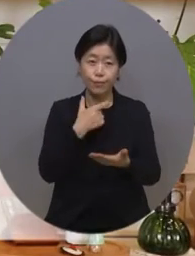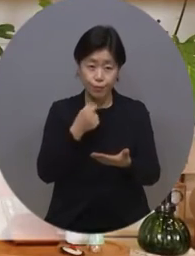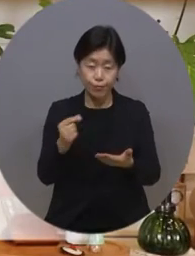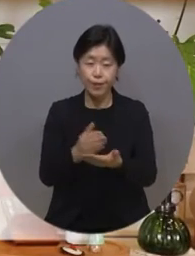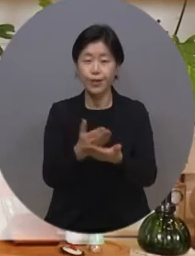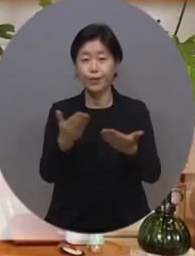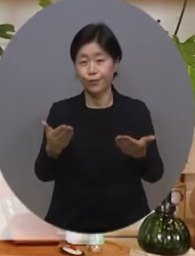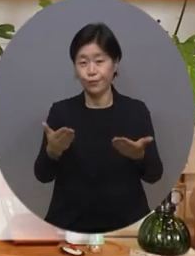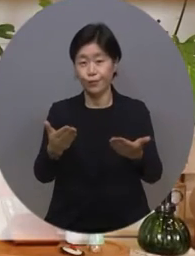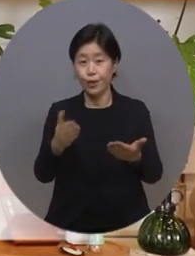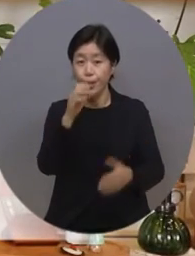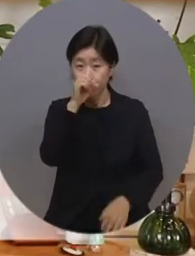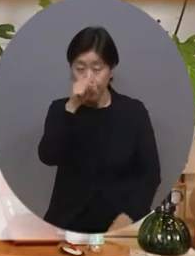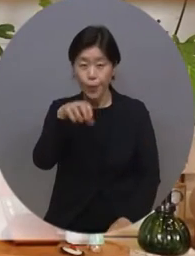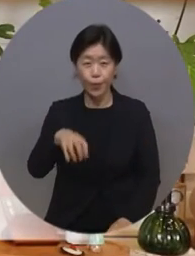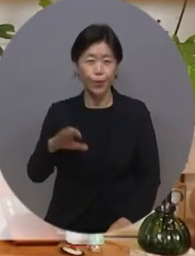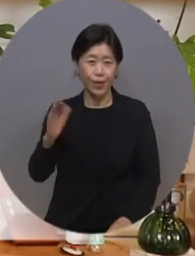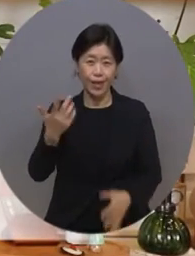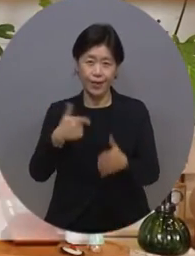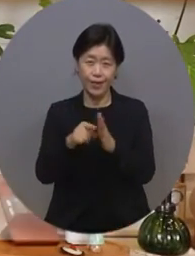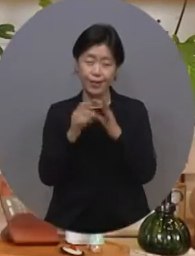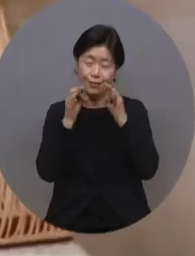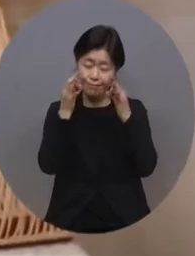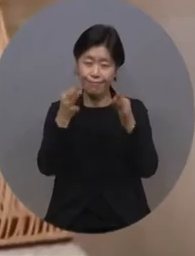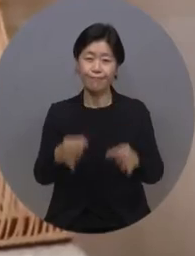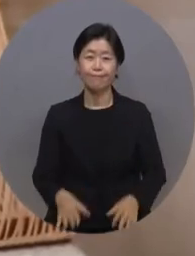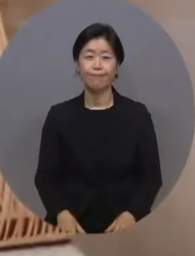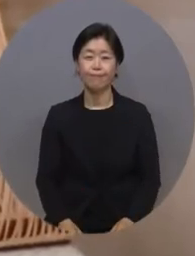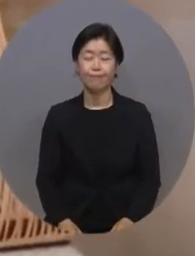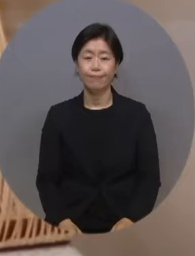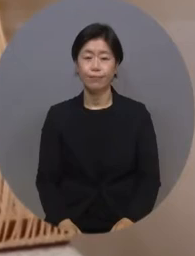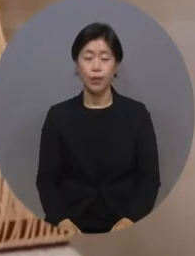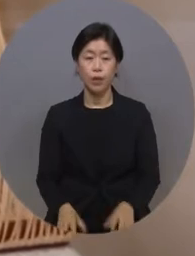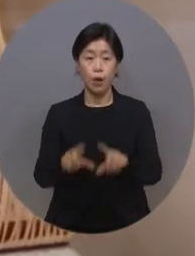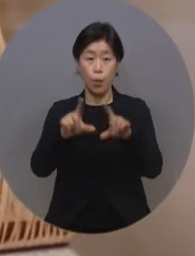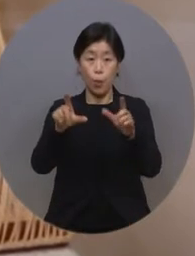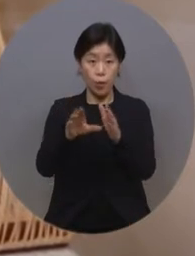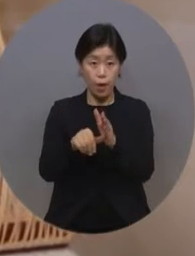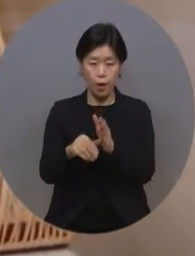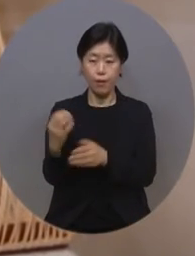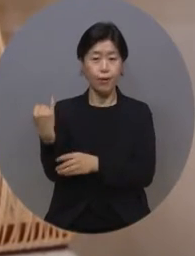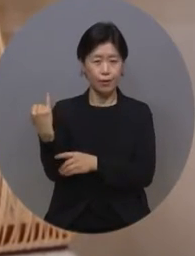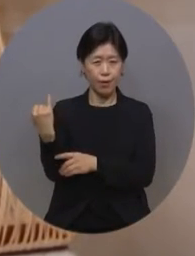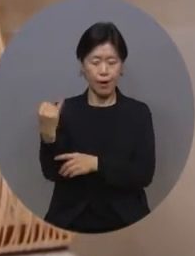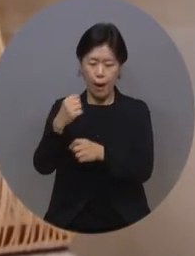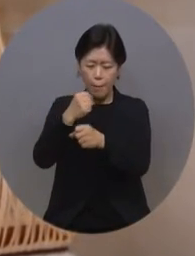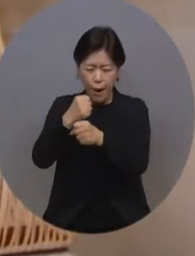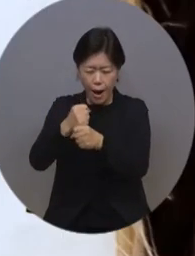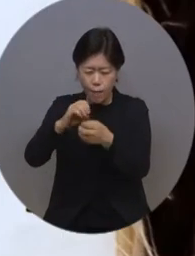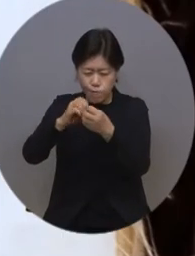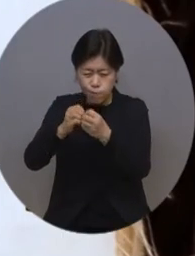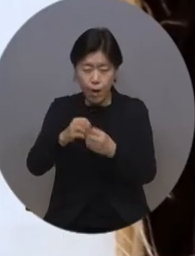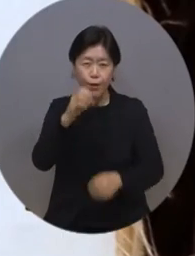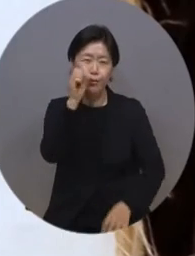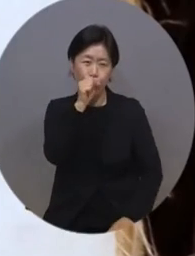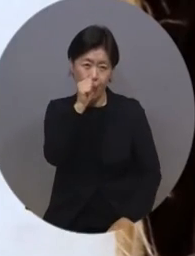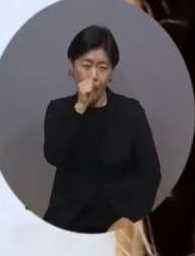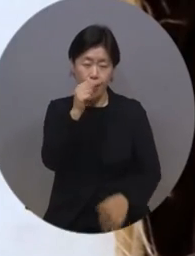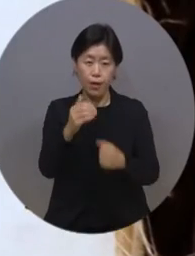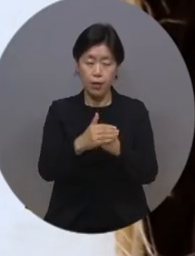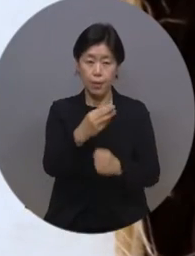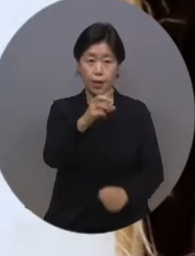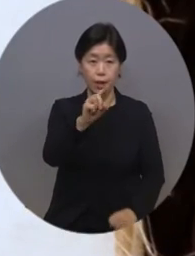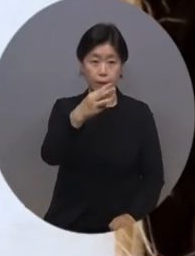수 있는 그런 그녀의 라탄이 되도록 노력하겠습니다. 평소 무언가를 만드는 일을 좋아했던 작가는 라탄을 접한